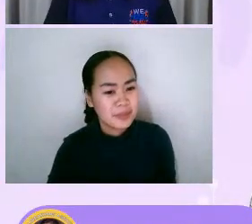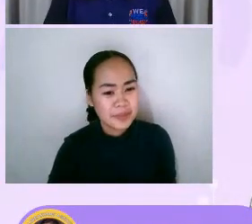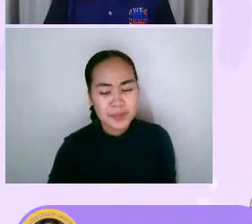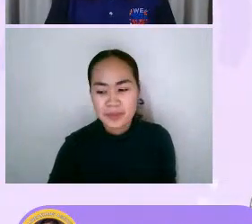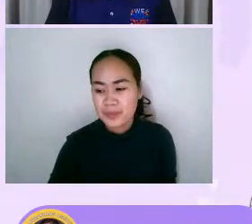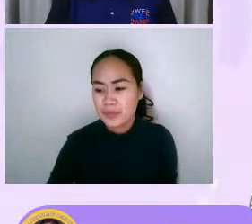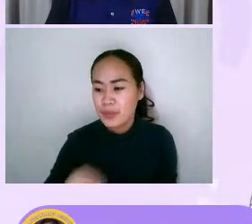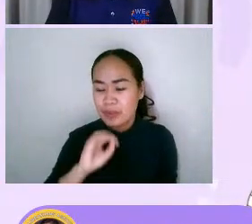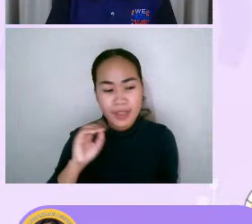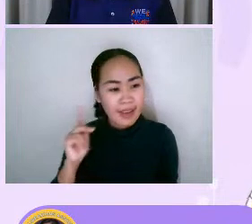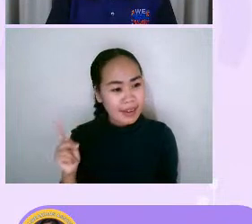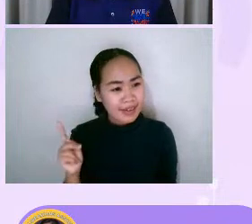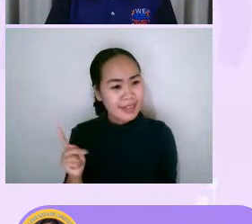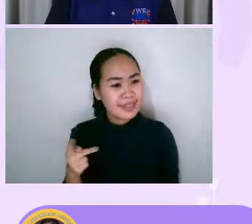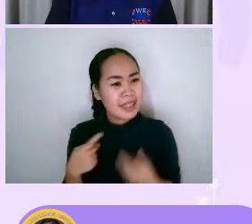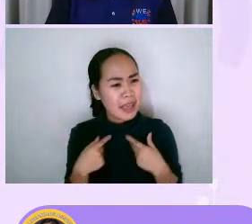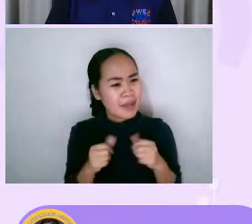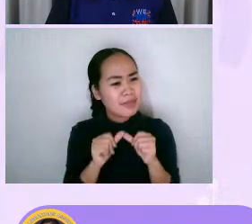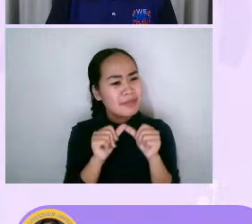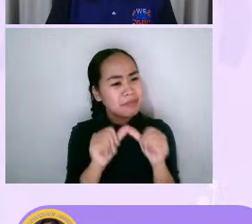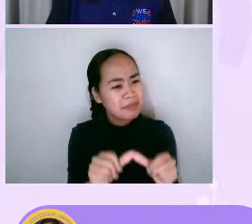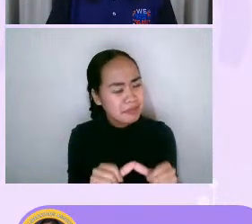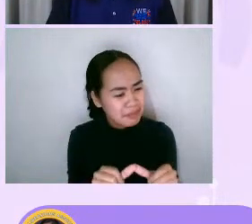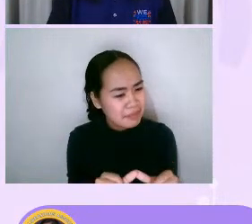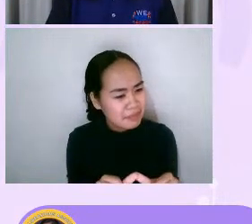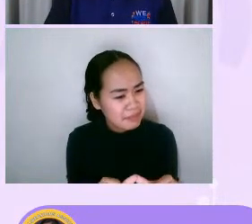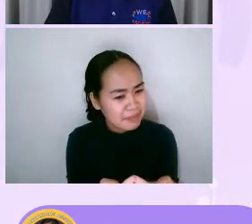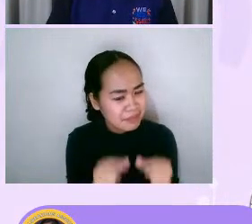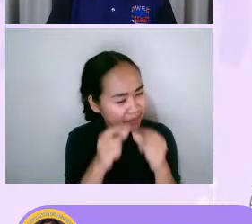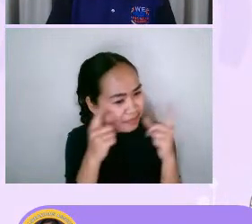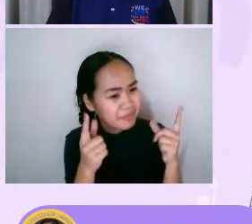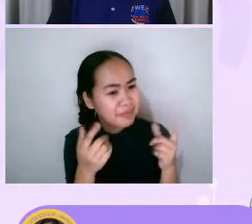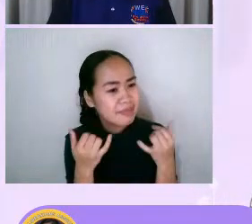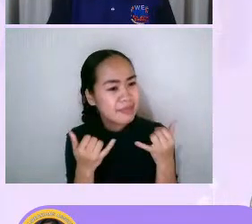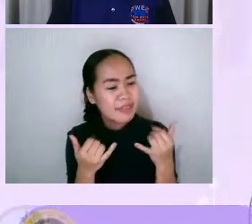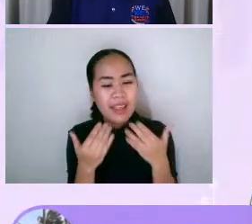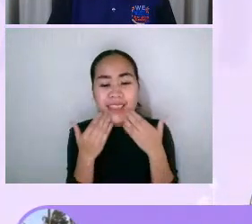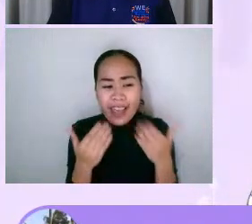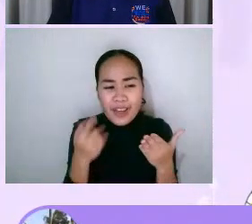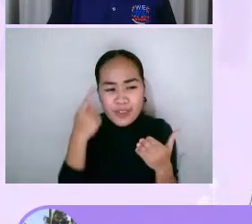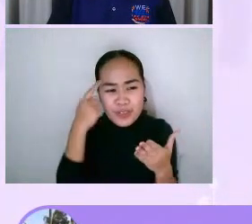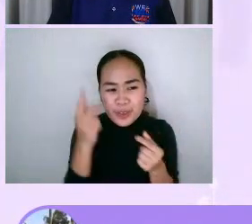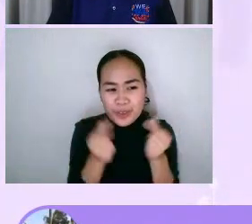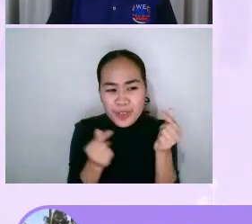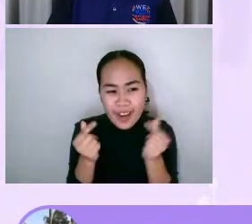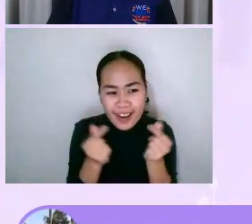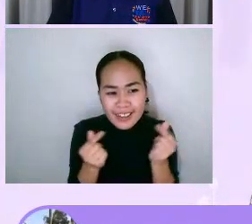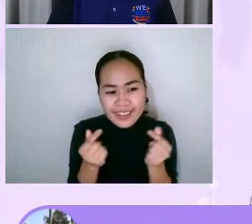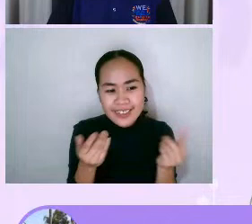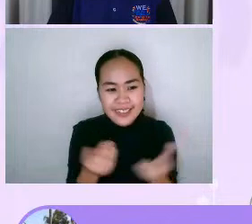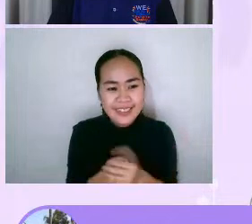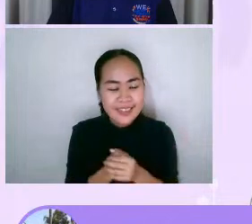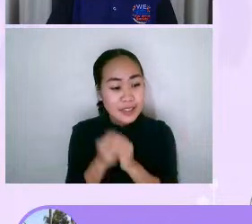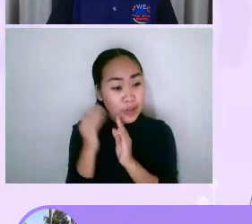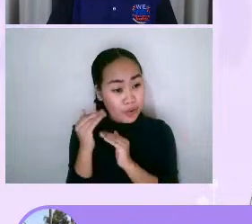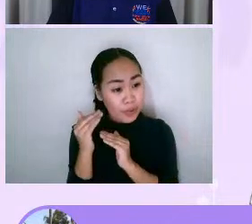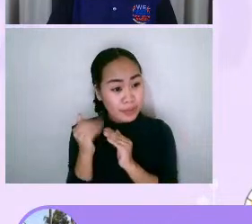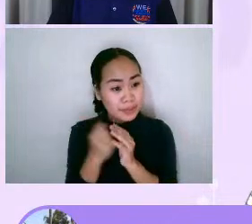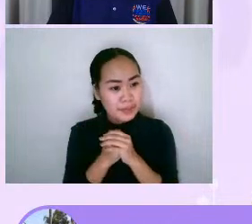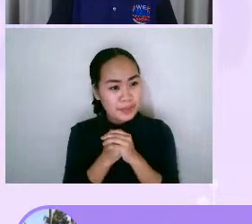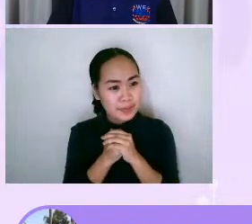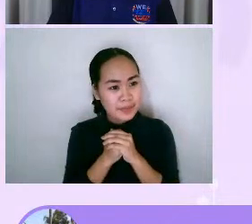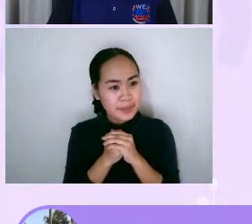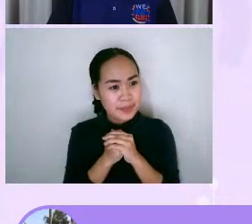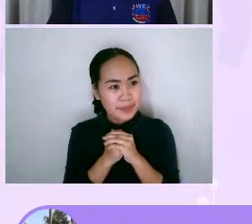Okay, mukhang gising pa nga. Thank you so much po for your heart reacts. At sana po ano,